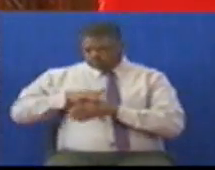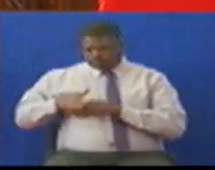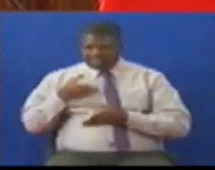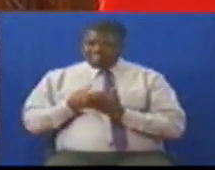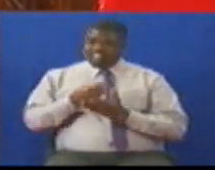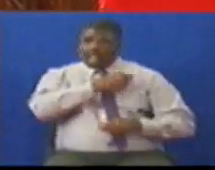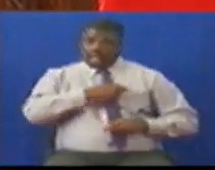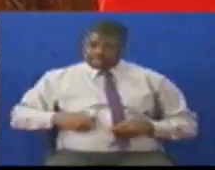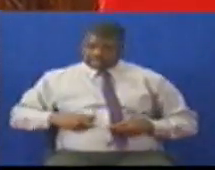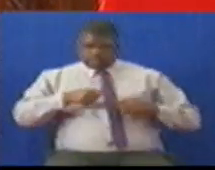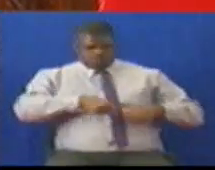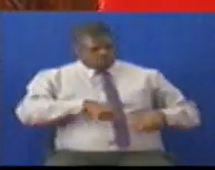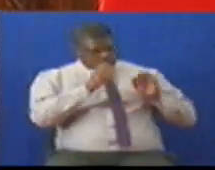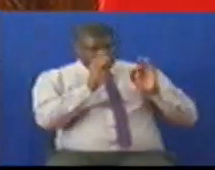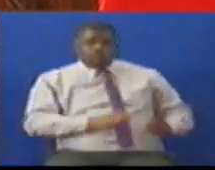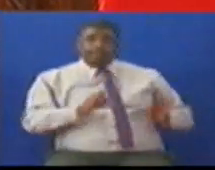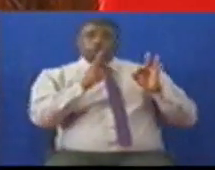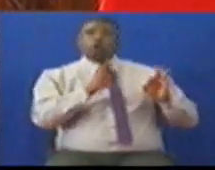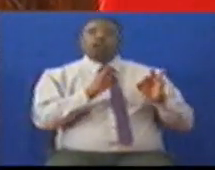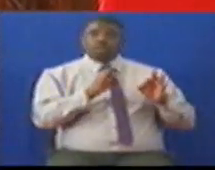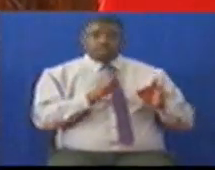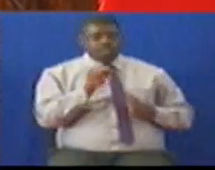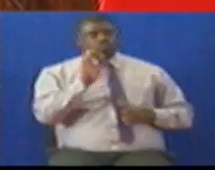rais utumishi na utawala bora kwa mwaka wa